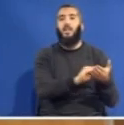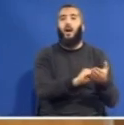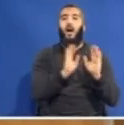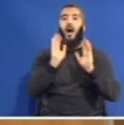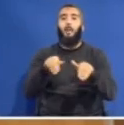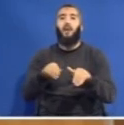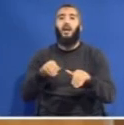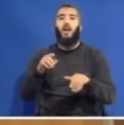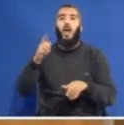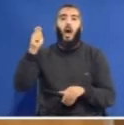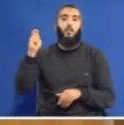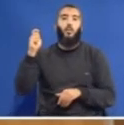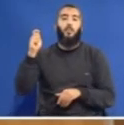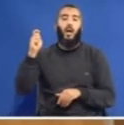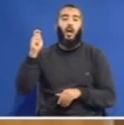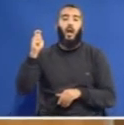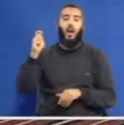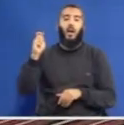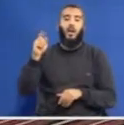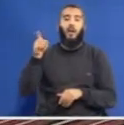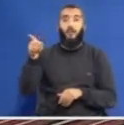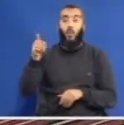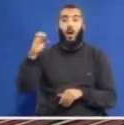رضي الله تعالى عنه في الإسلام،